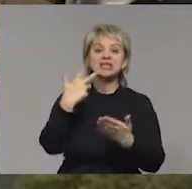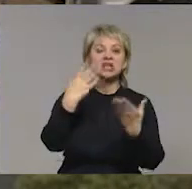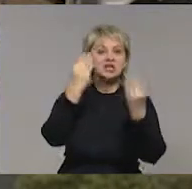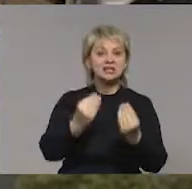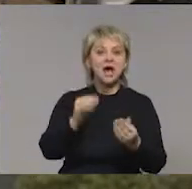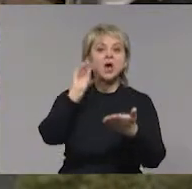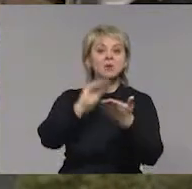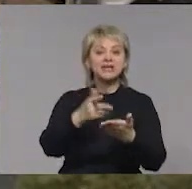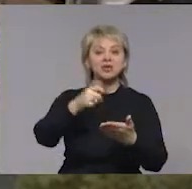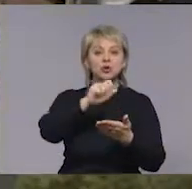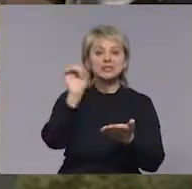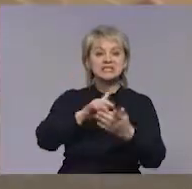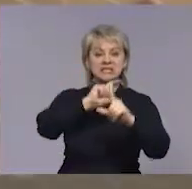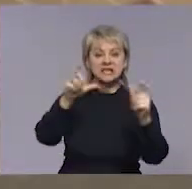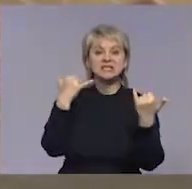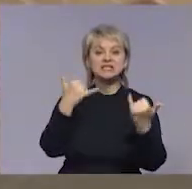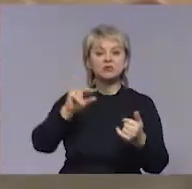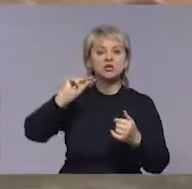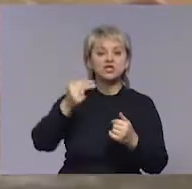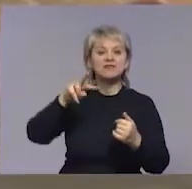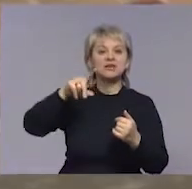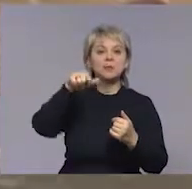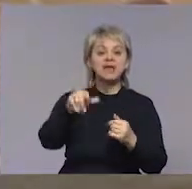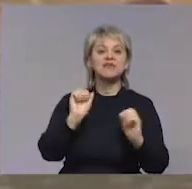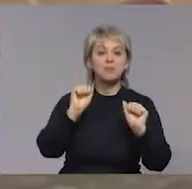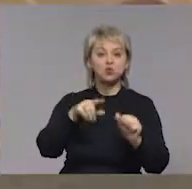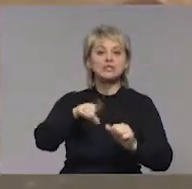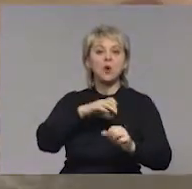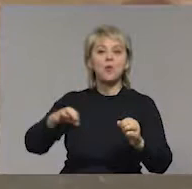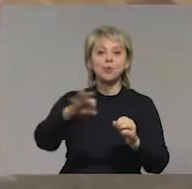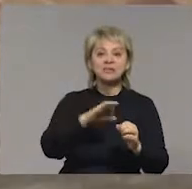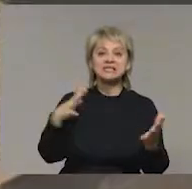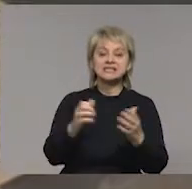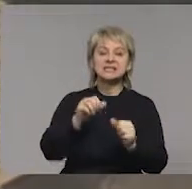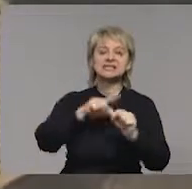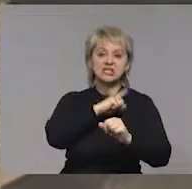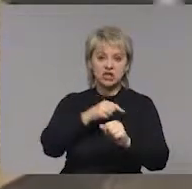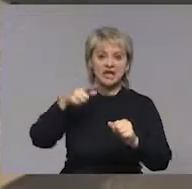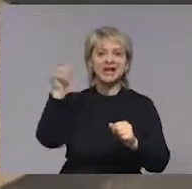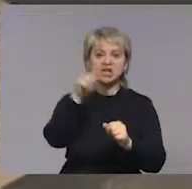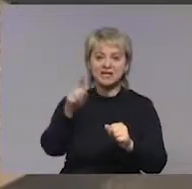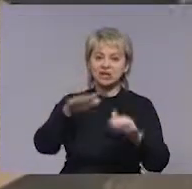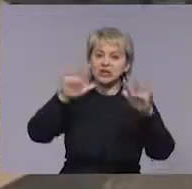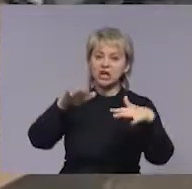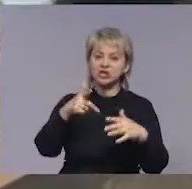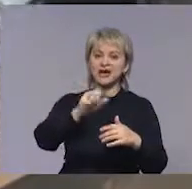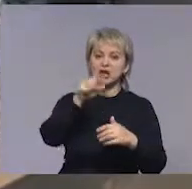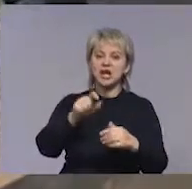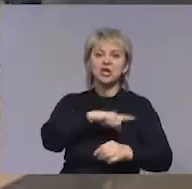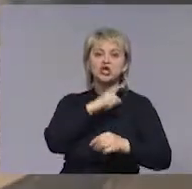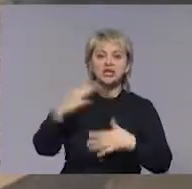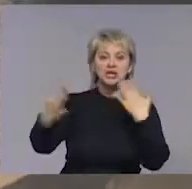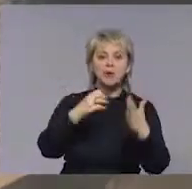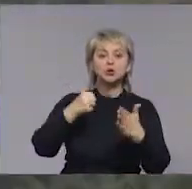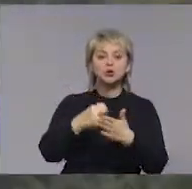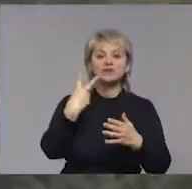3 дня. По данным гидрометцентра, сегодня, в четверг и в пятницу местами по области сохраняется вероятность сильных грозовых дождей с градом и шквалистым